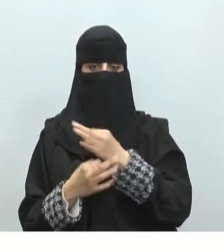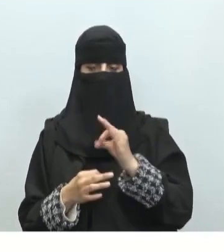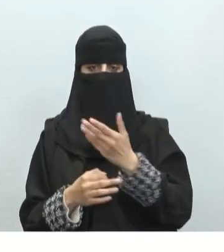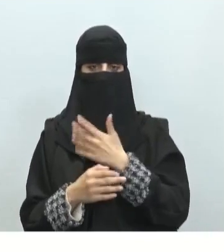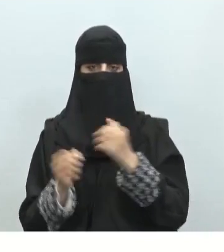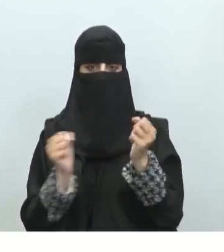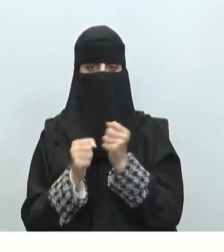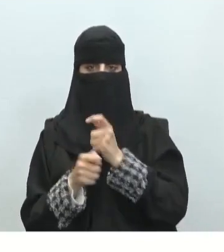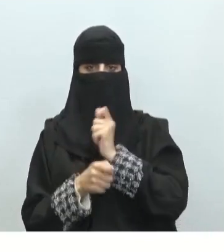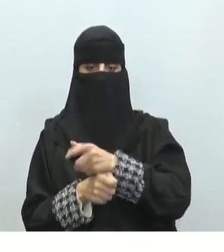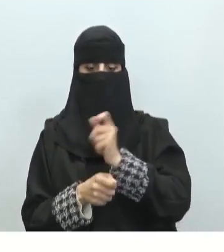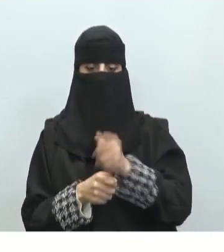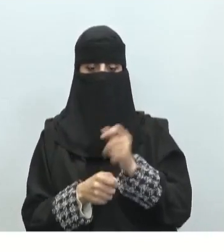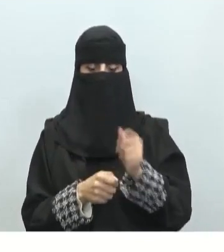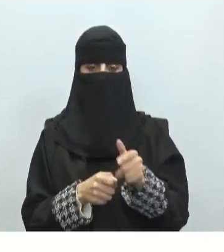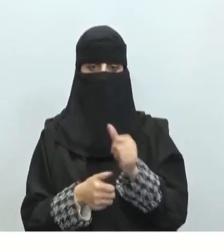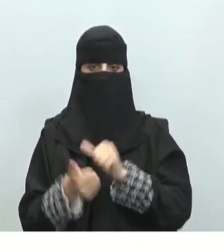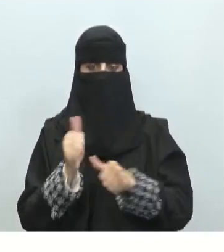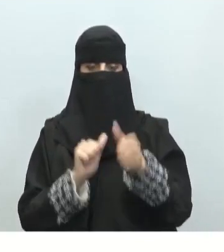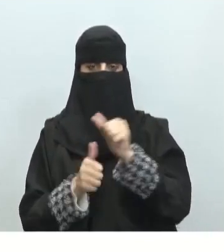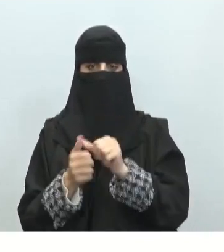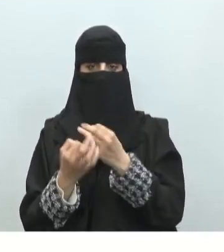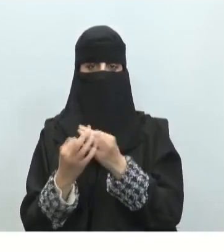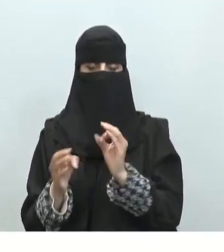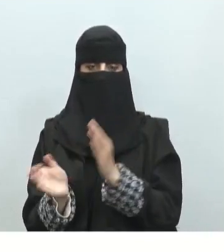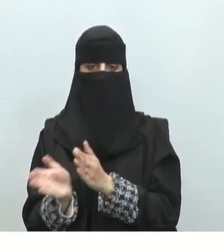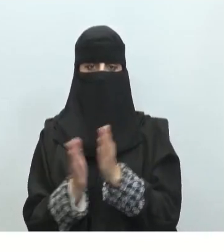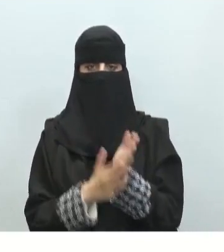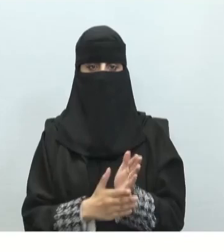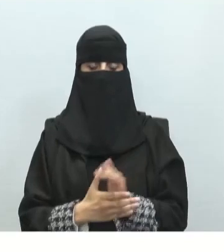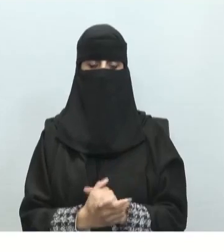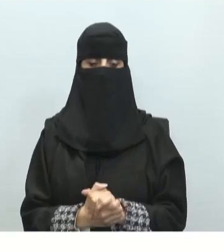العيديات من الاهالي من الاهل والاقارب